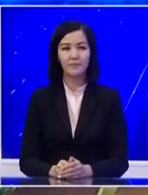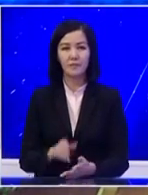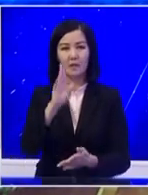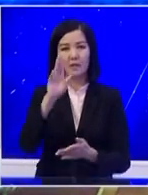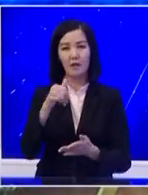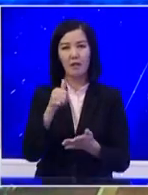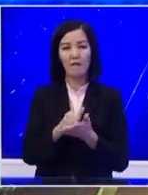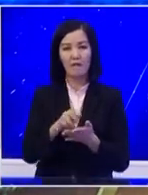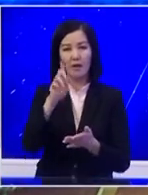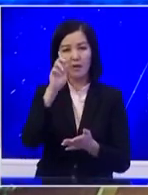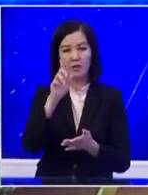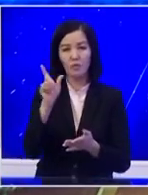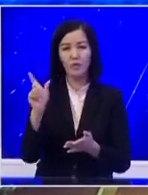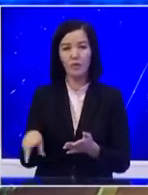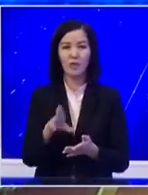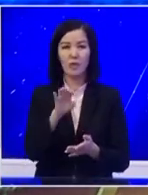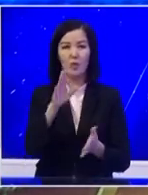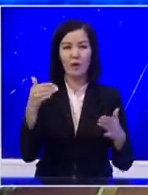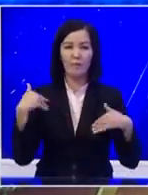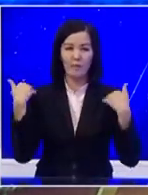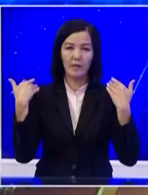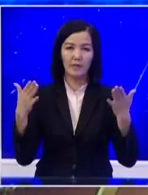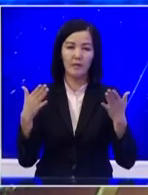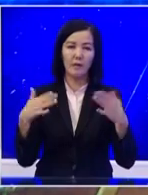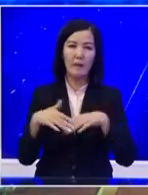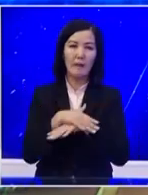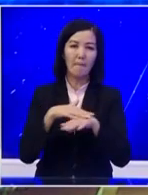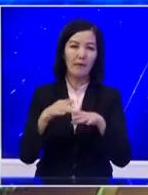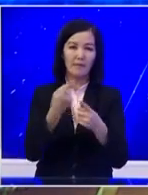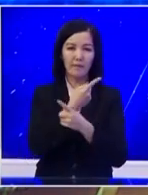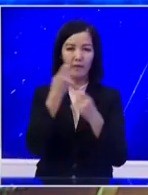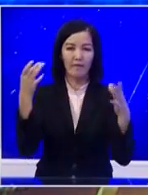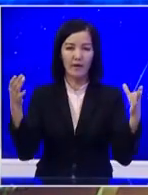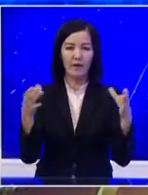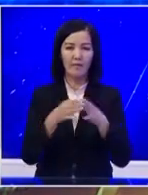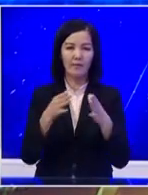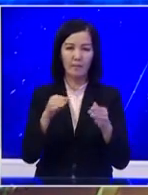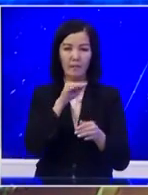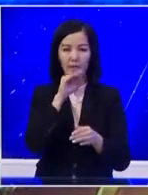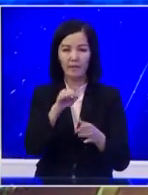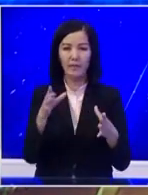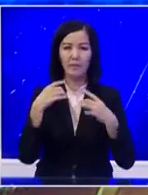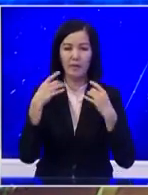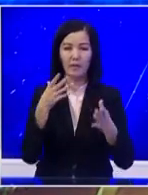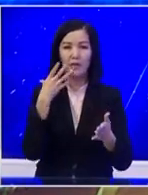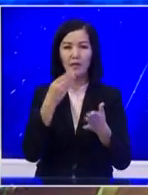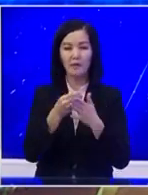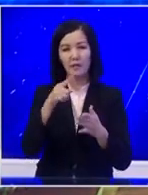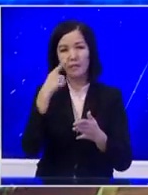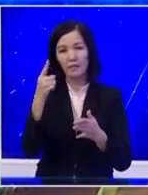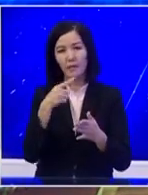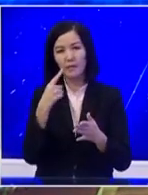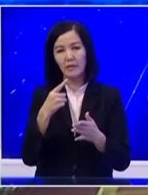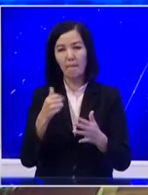Глава государства Касым Жомарт Токаев поздравил работников средств массовой информации с профессиональным праздником. В своей речи он пожелал